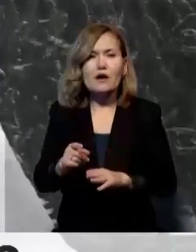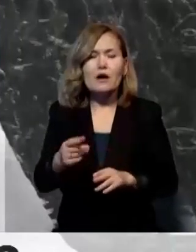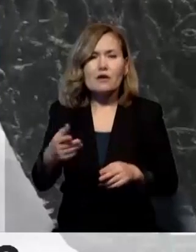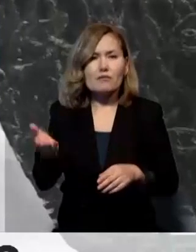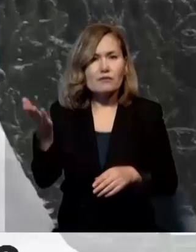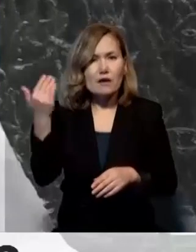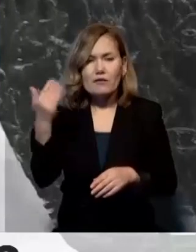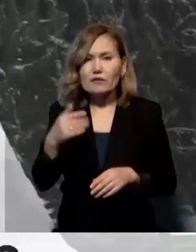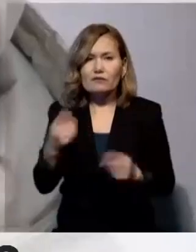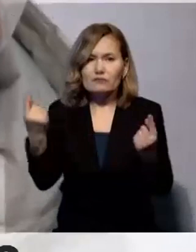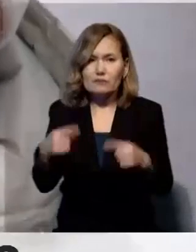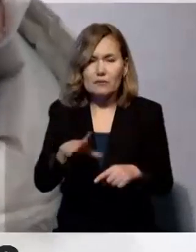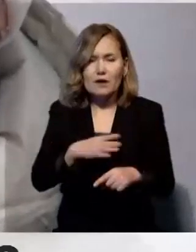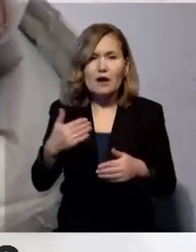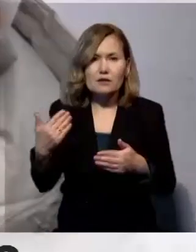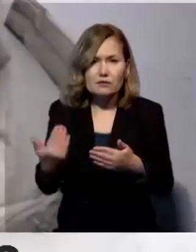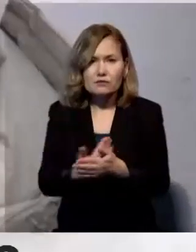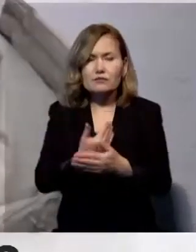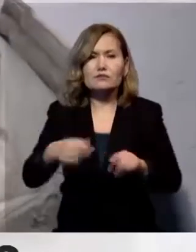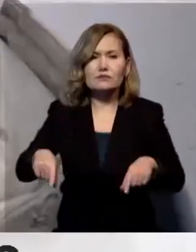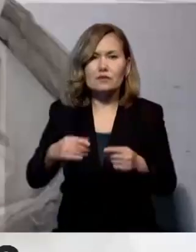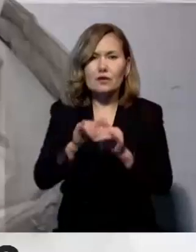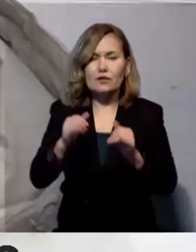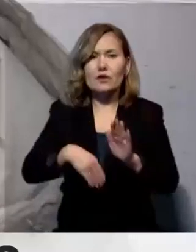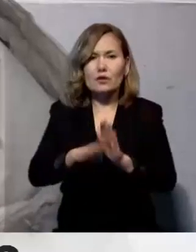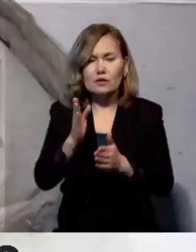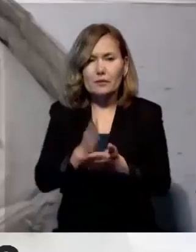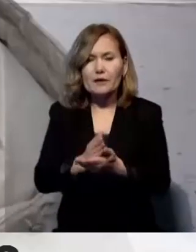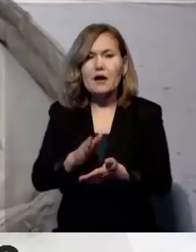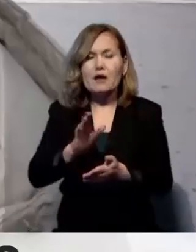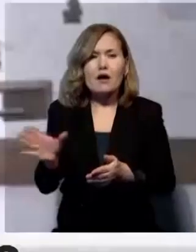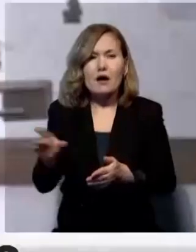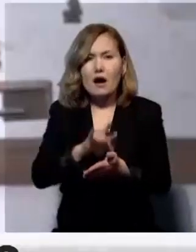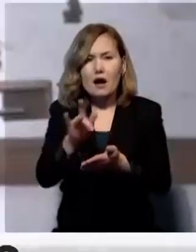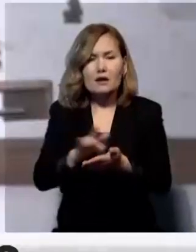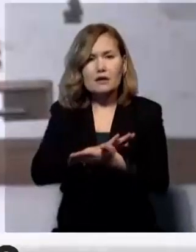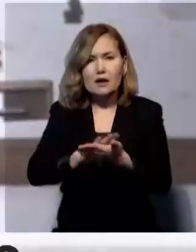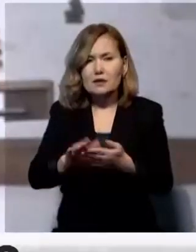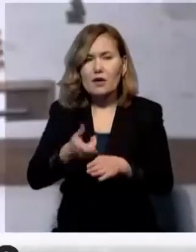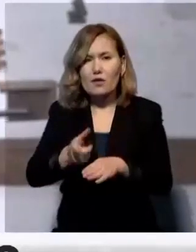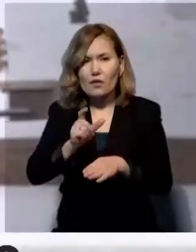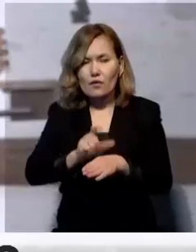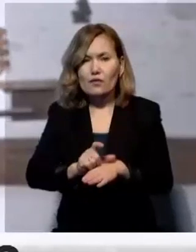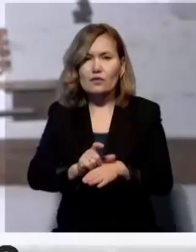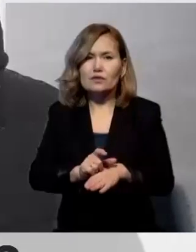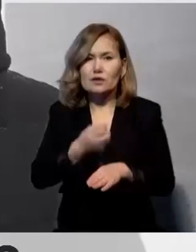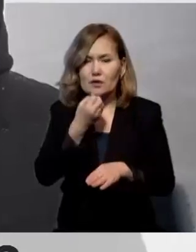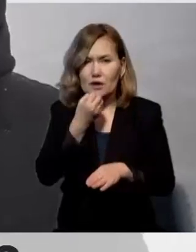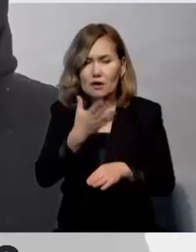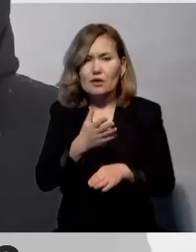жақсы. Конечно, байқалады. Тап-таза. Көп өзгерістер бар. Енді болашақта кішкене